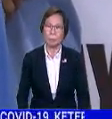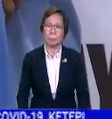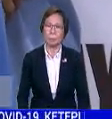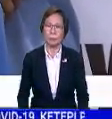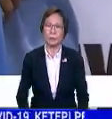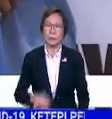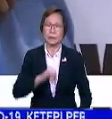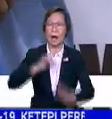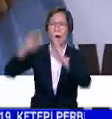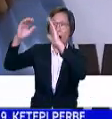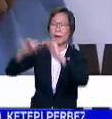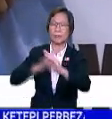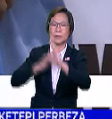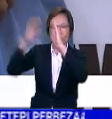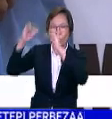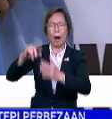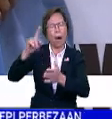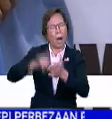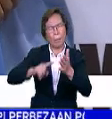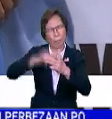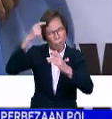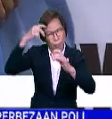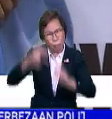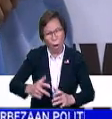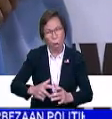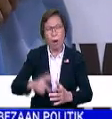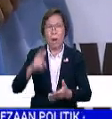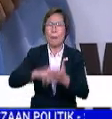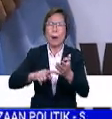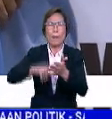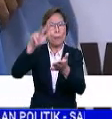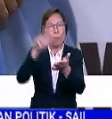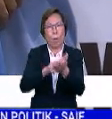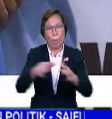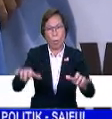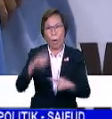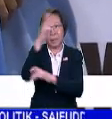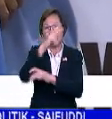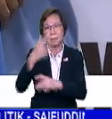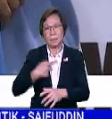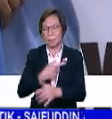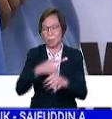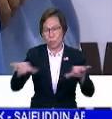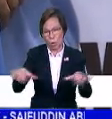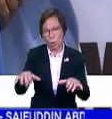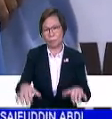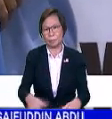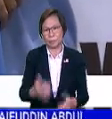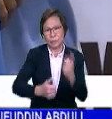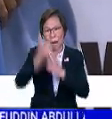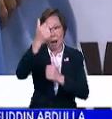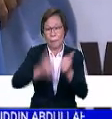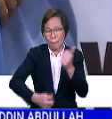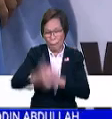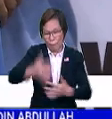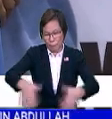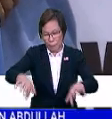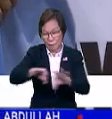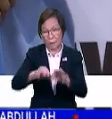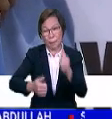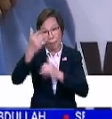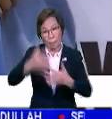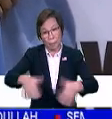Jadi saya mengharapkan apa saja keputusan yang telah dibuat oleh kajian setiap ada, kita laksanakan. Jangan ubah, yang penting ialah